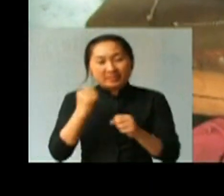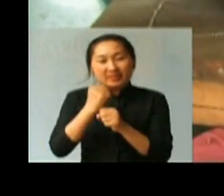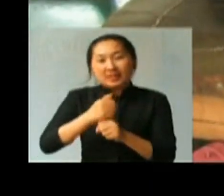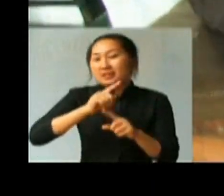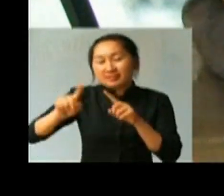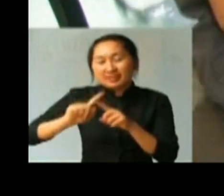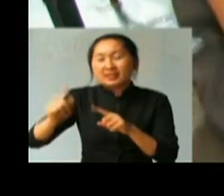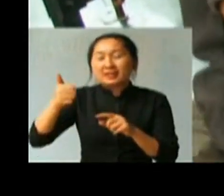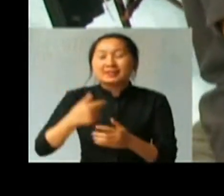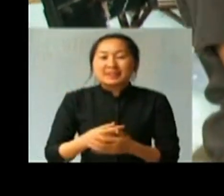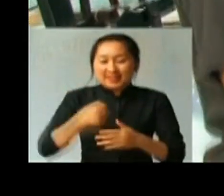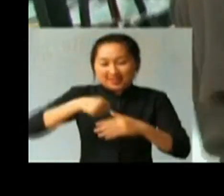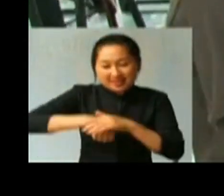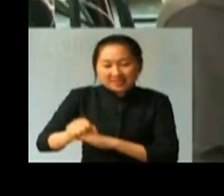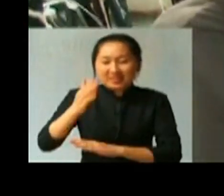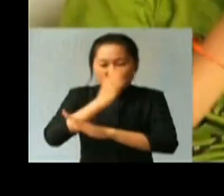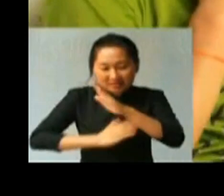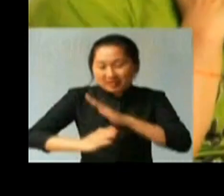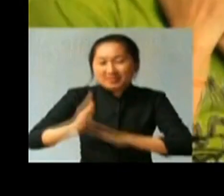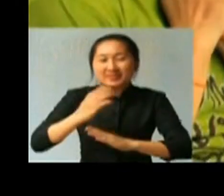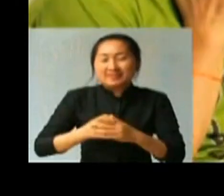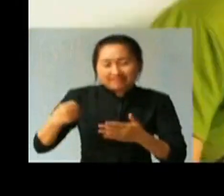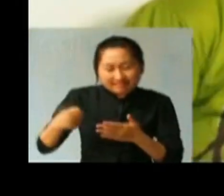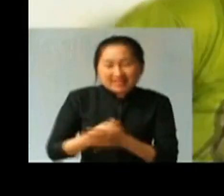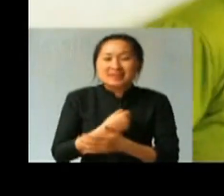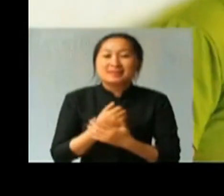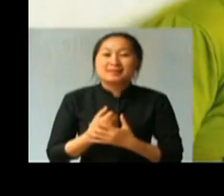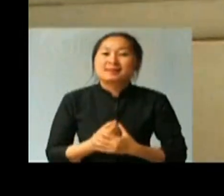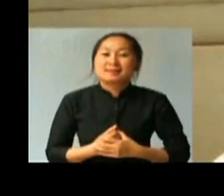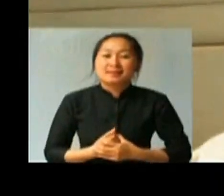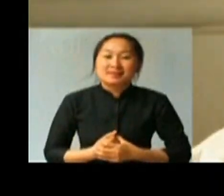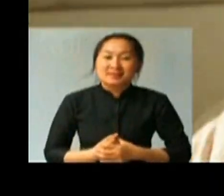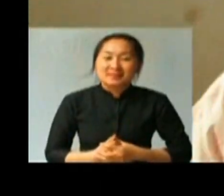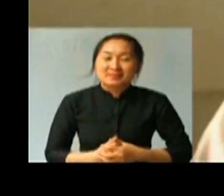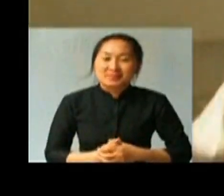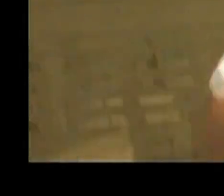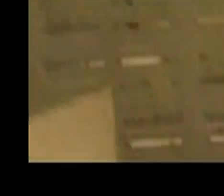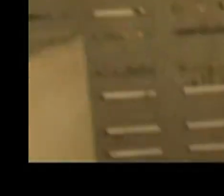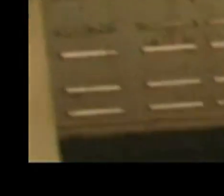คนแต่เสียได้ตนเป็นคนพิการแต่เสียได้ตนเป็นคนพิการ